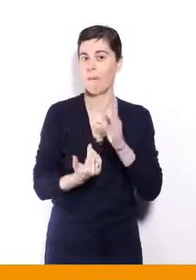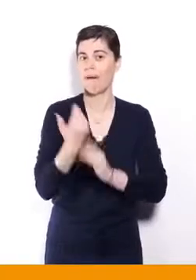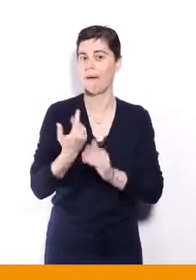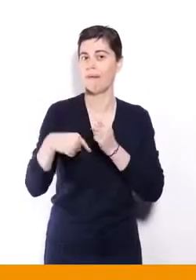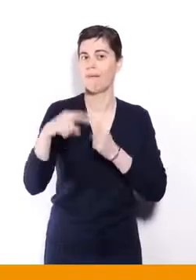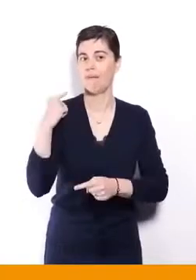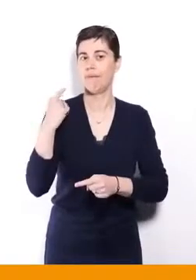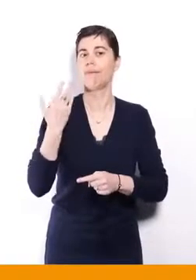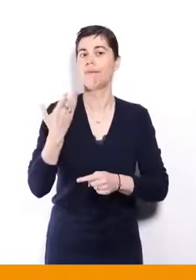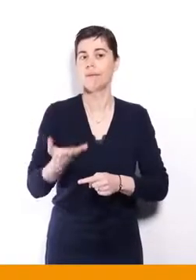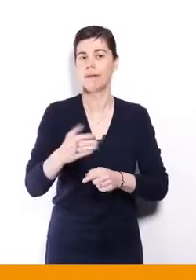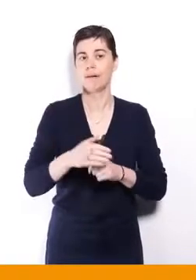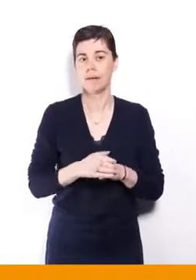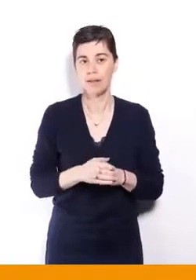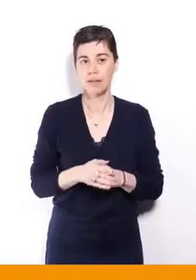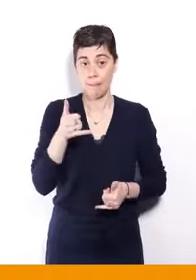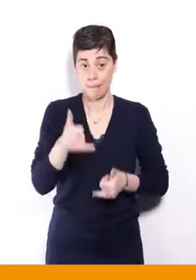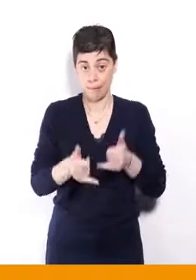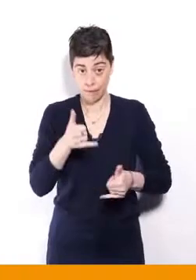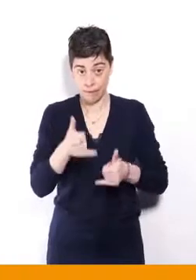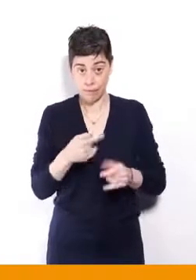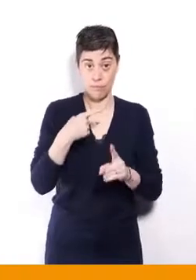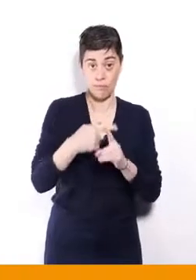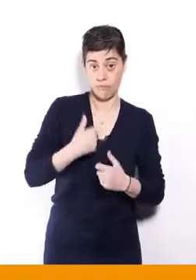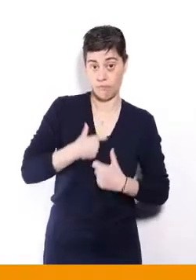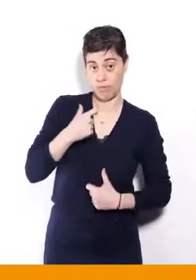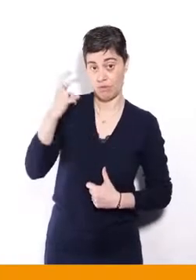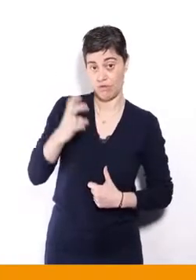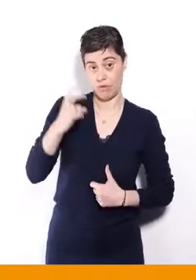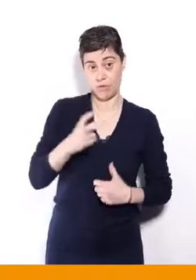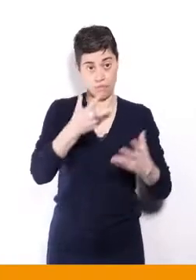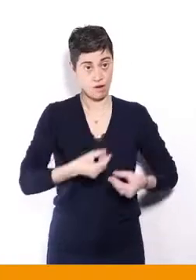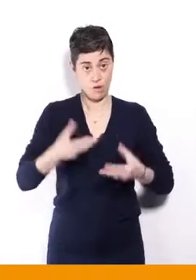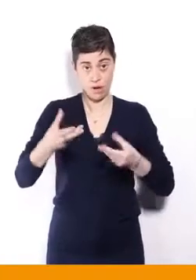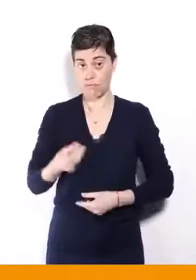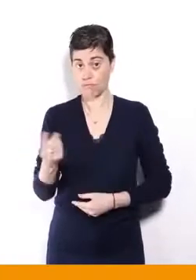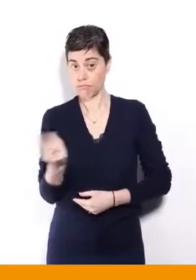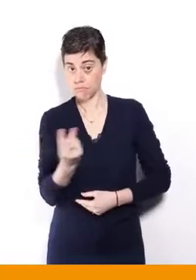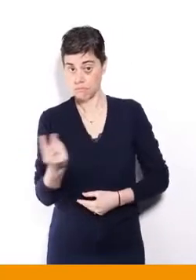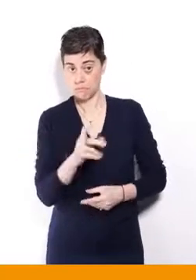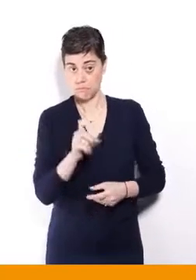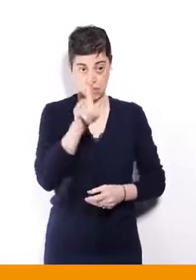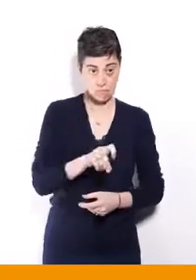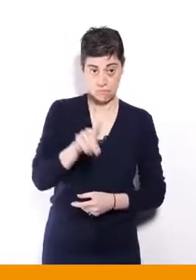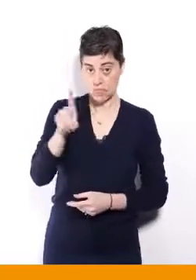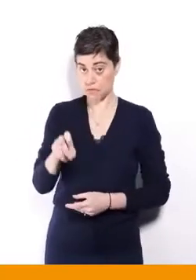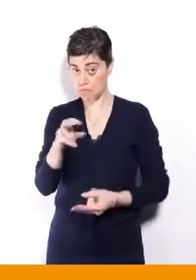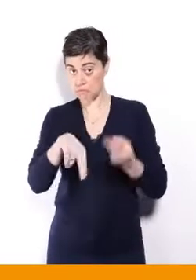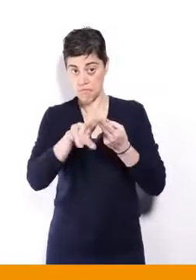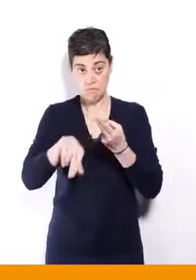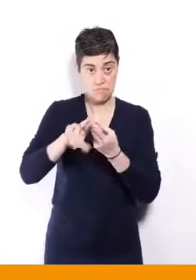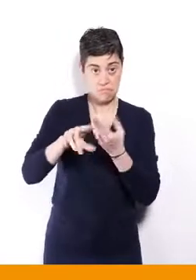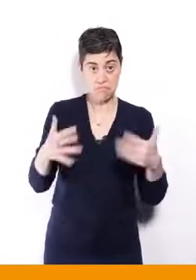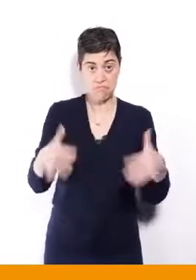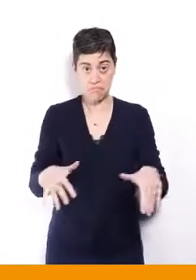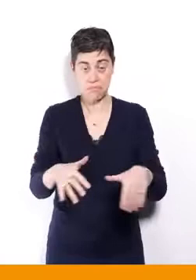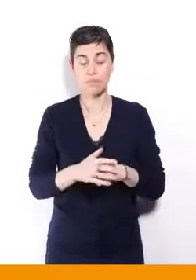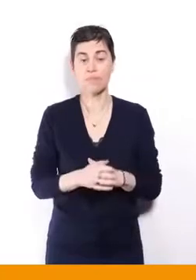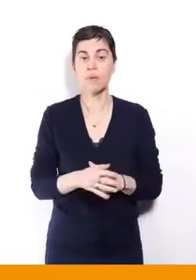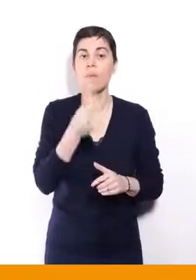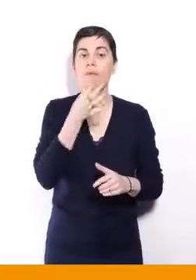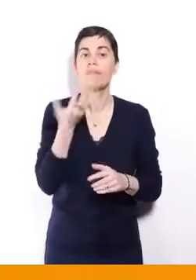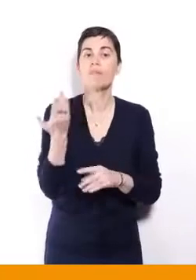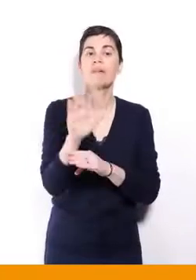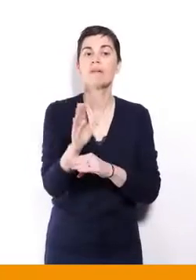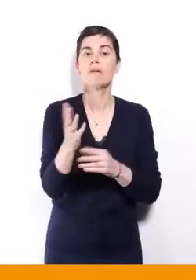reçu Valérie Pécresse et Yannick Jadot. Nous en avions aussi profité pour vous présenter à